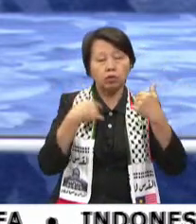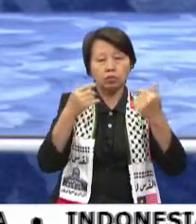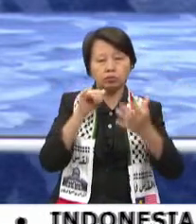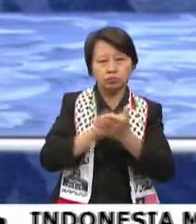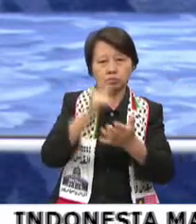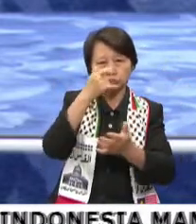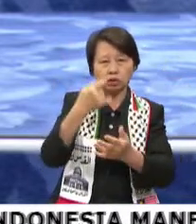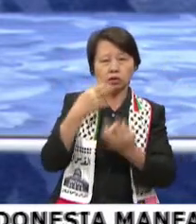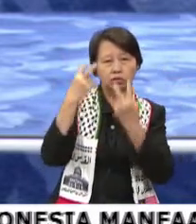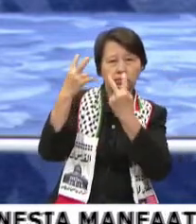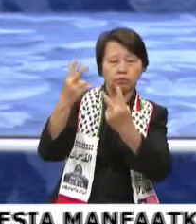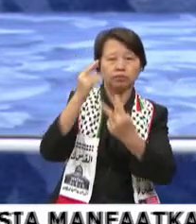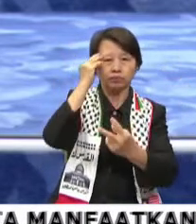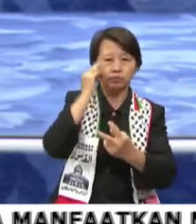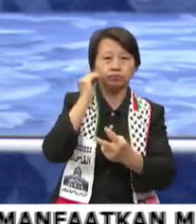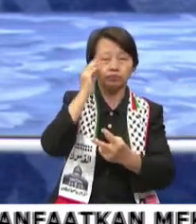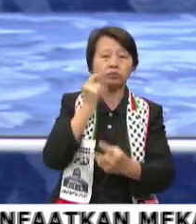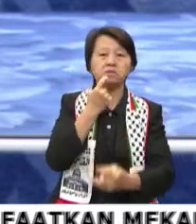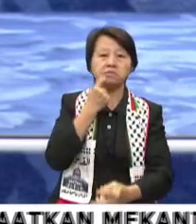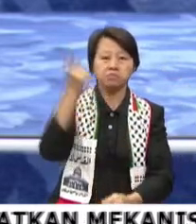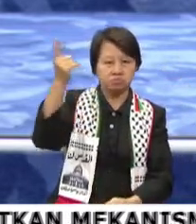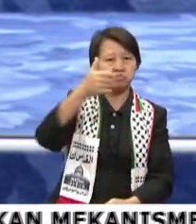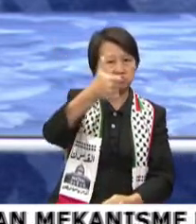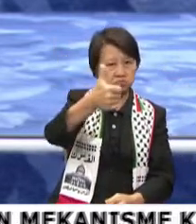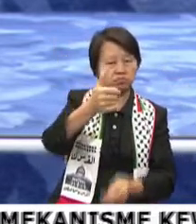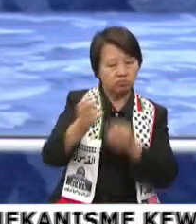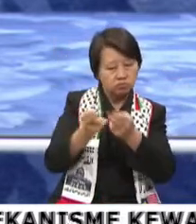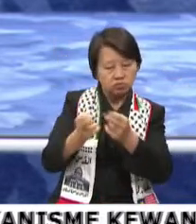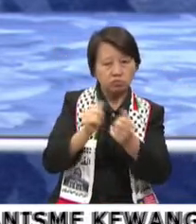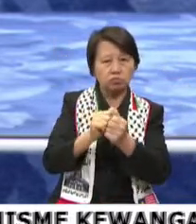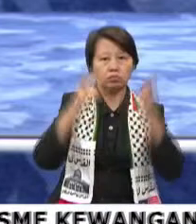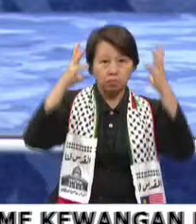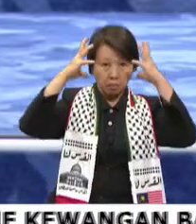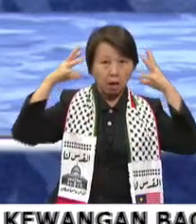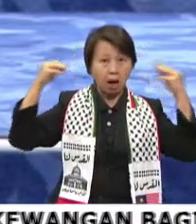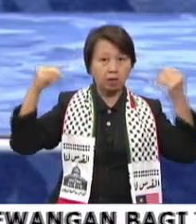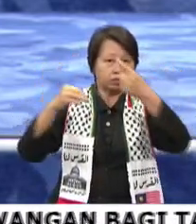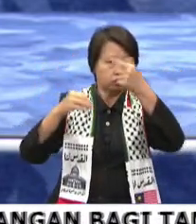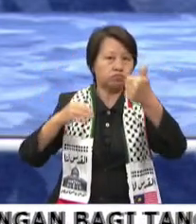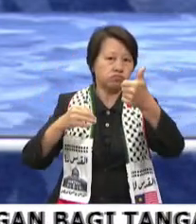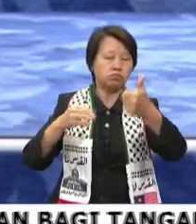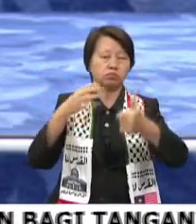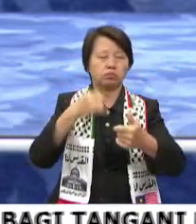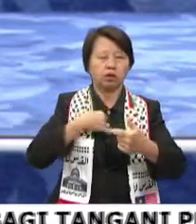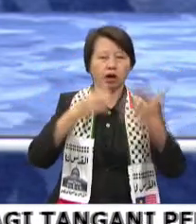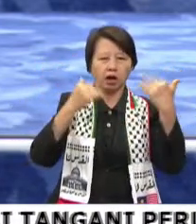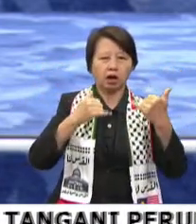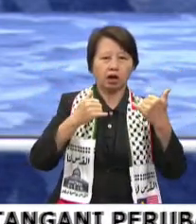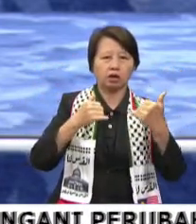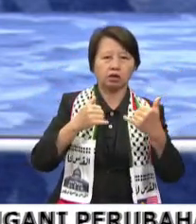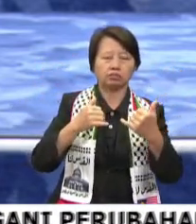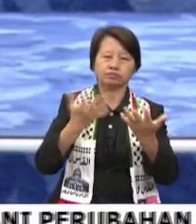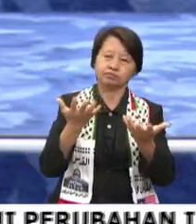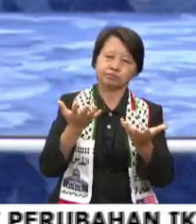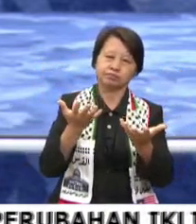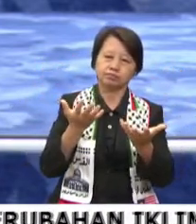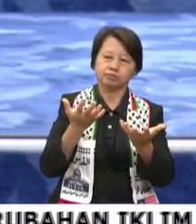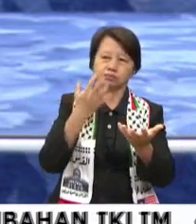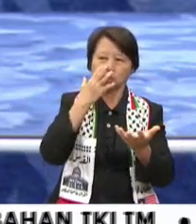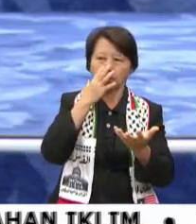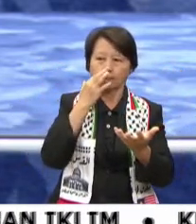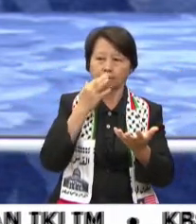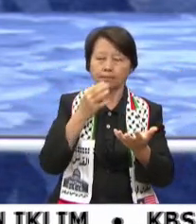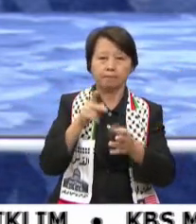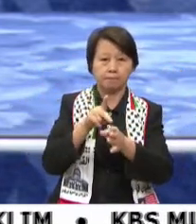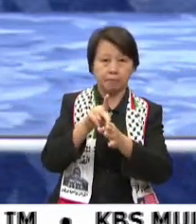merujuk kepada pengalaman Netherlands Belanda dan saya harap B supaya